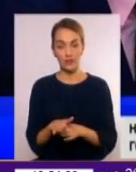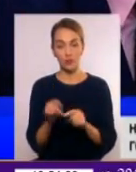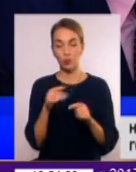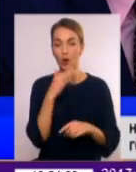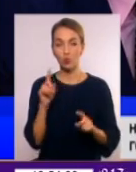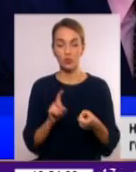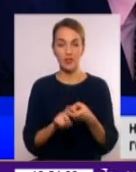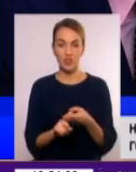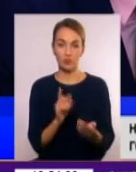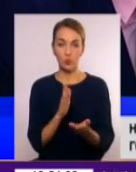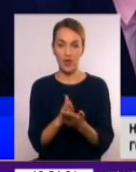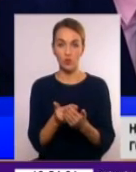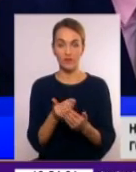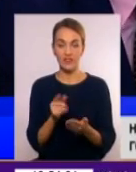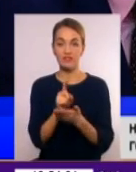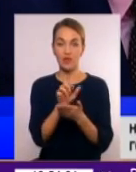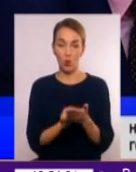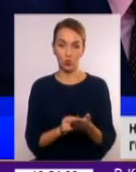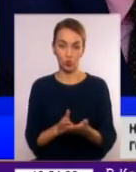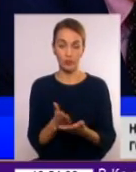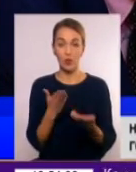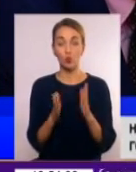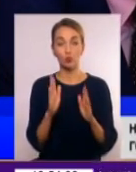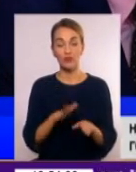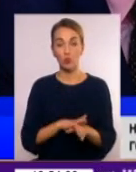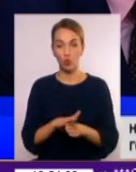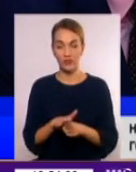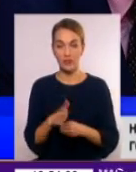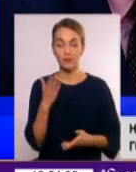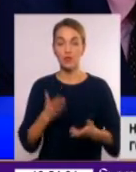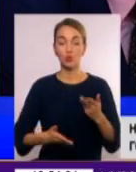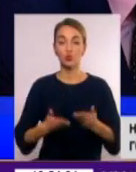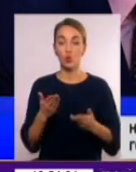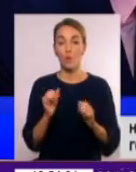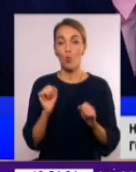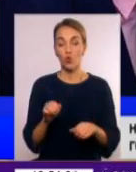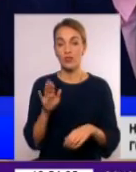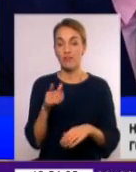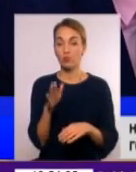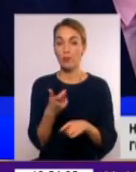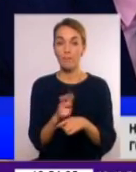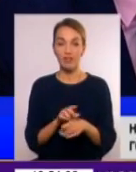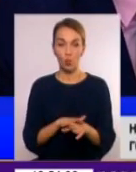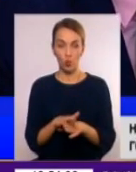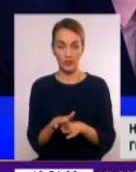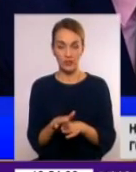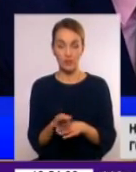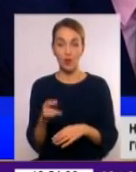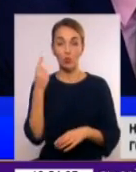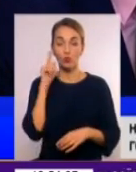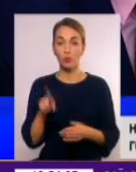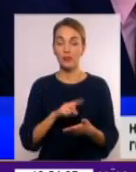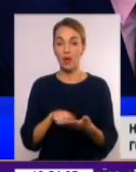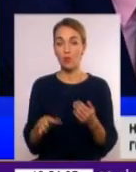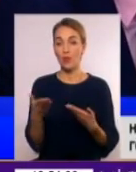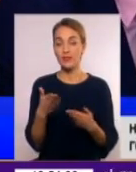багато що залежить безпосередньо від фіскальної служби. Якщо він буде виконуватися, якщо, може, він навіть буде перевиконуватися, да, то я думаю, що питання